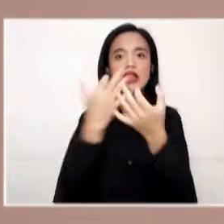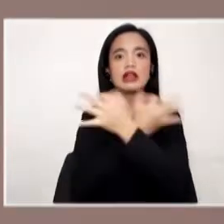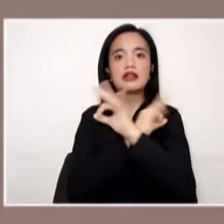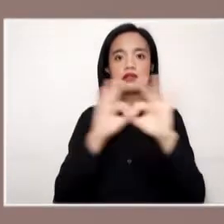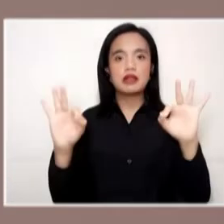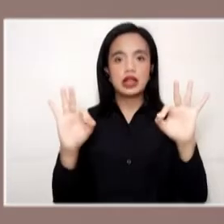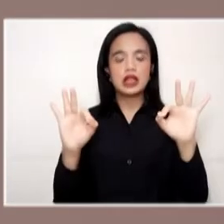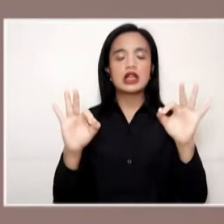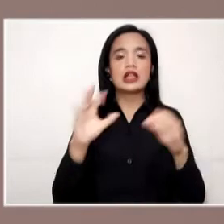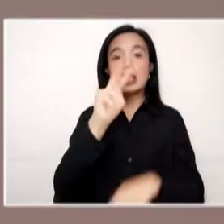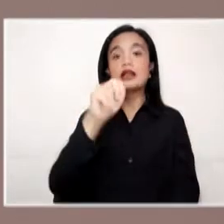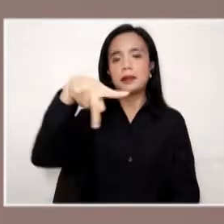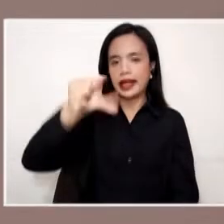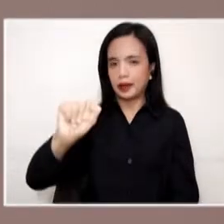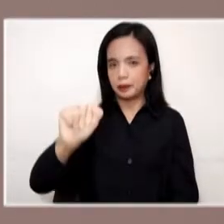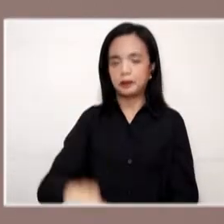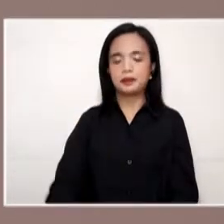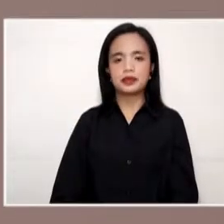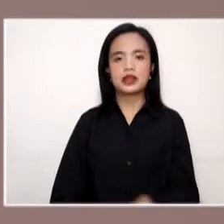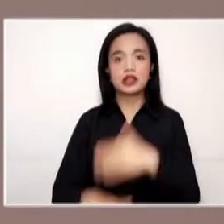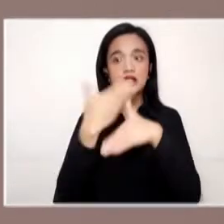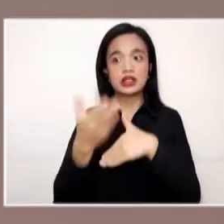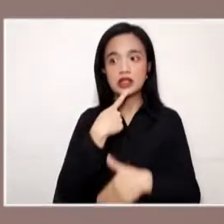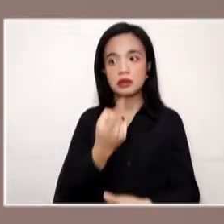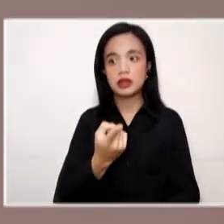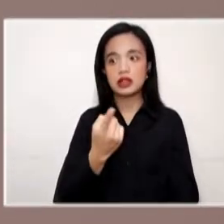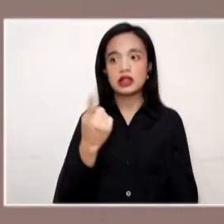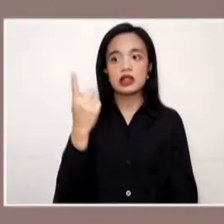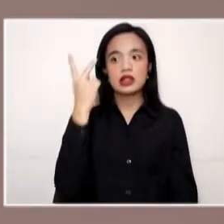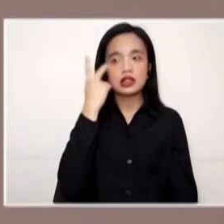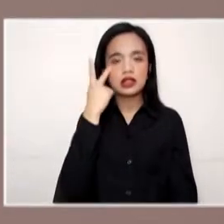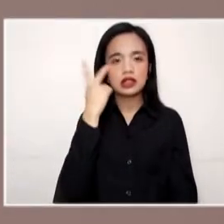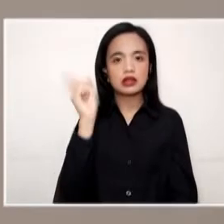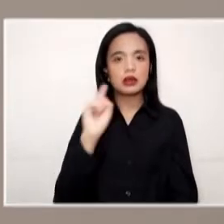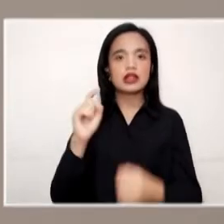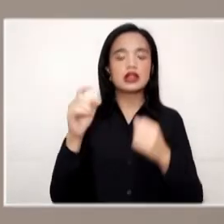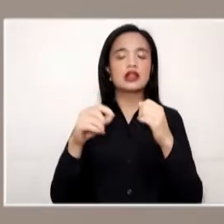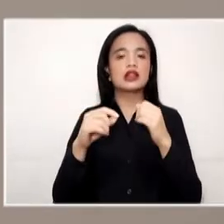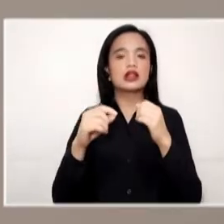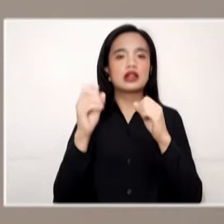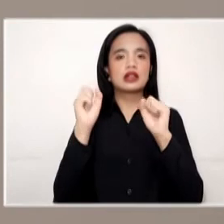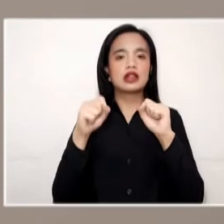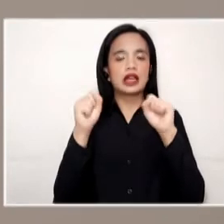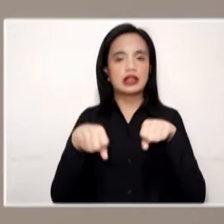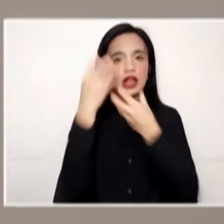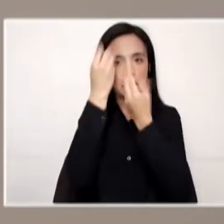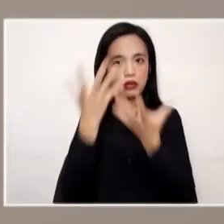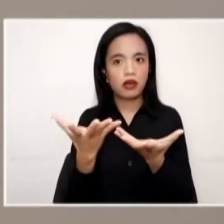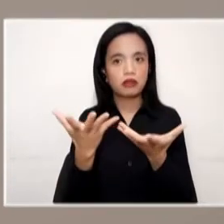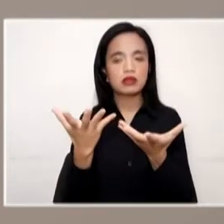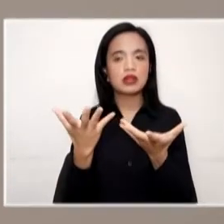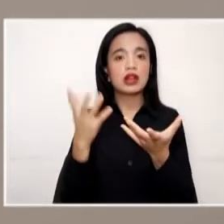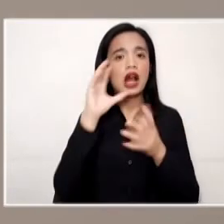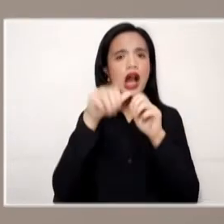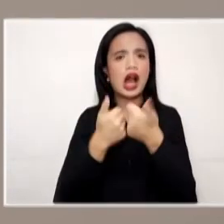Army. Nawarasan mo at dagiti imatindar iti information materials tapno mayamamupay kadakwada no kasanuda nga